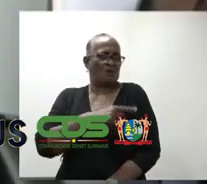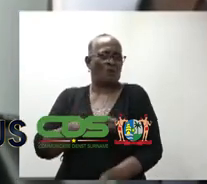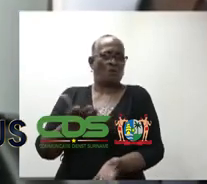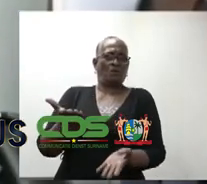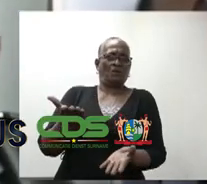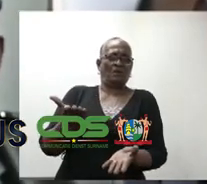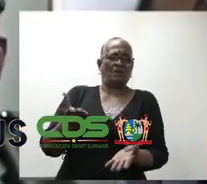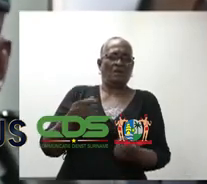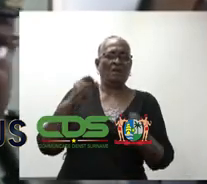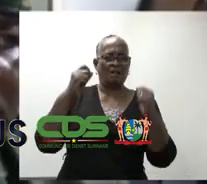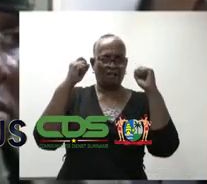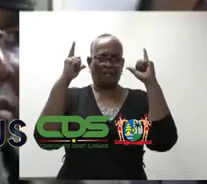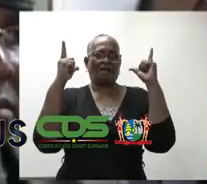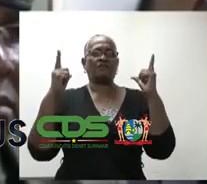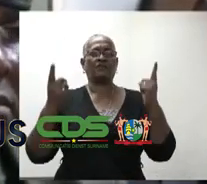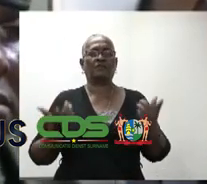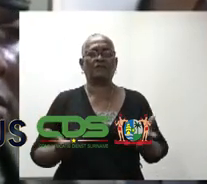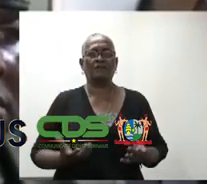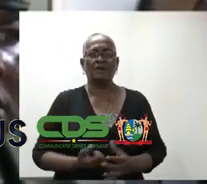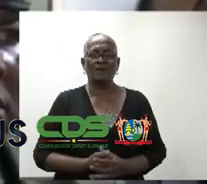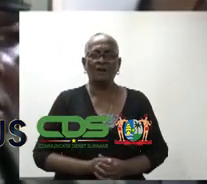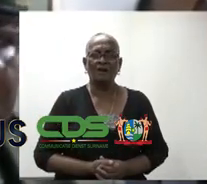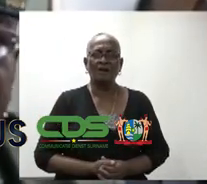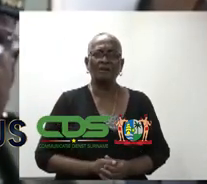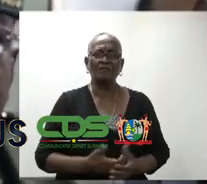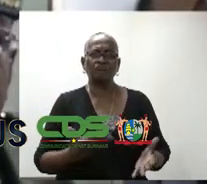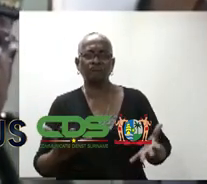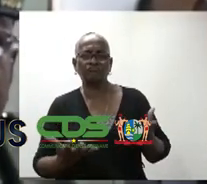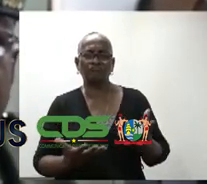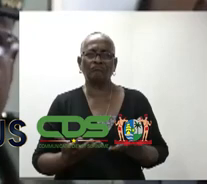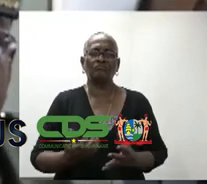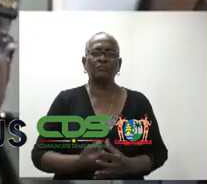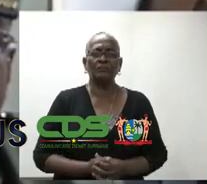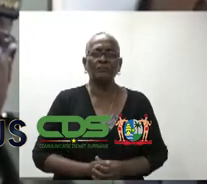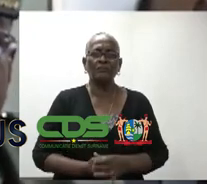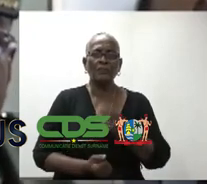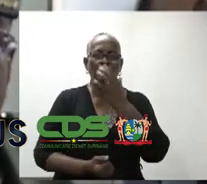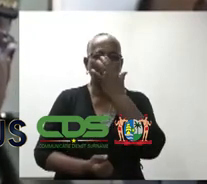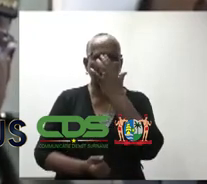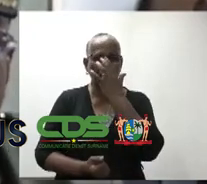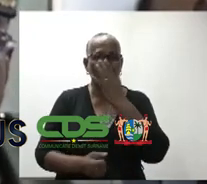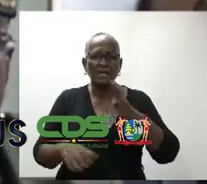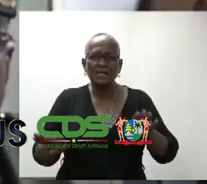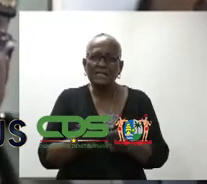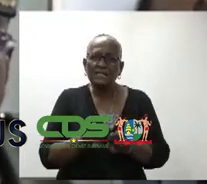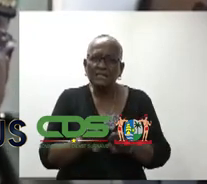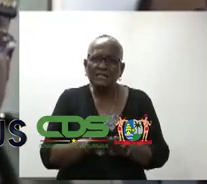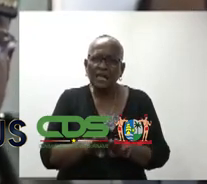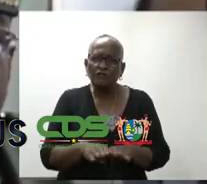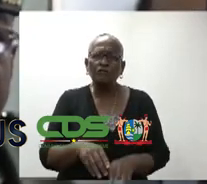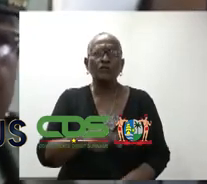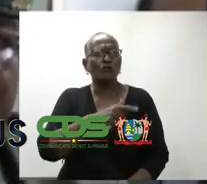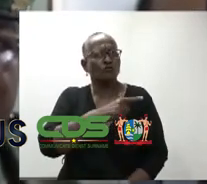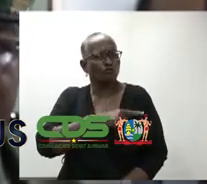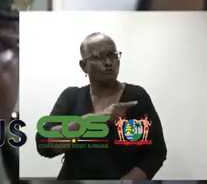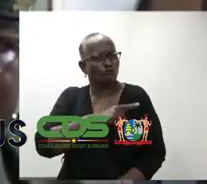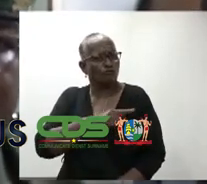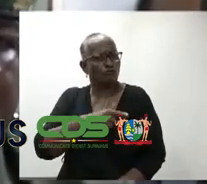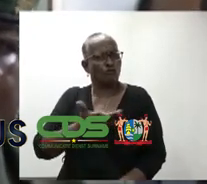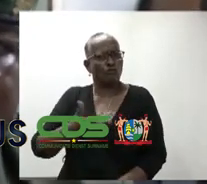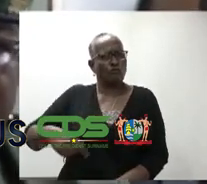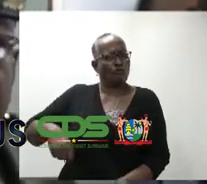van Lelydorp, voor Koffie Jongpo. Dezelfde gewone jongeman die